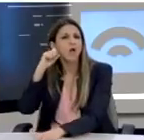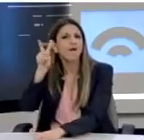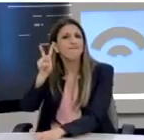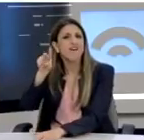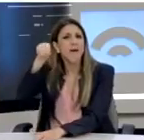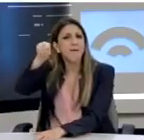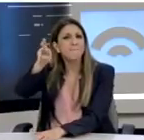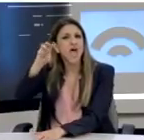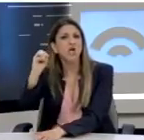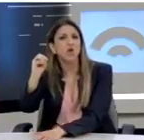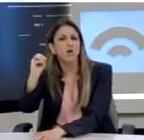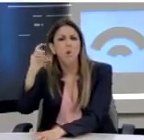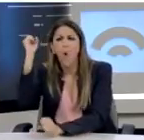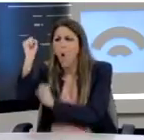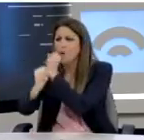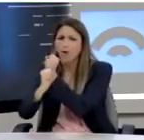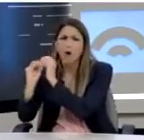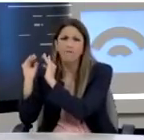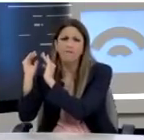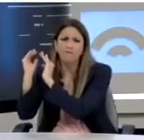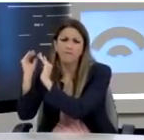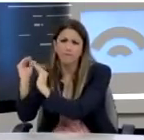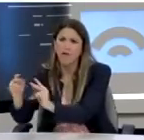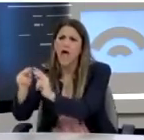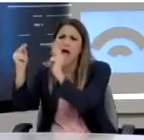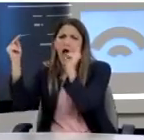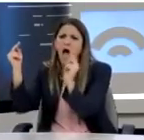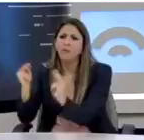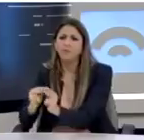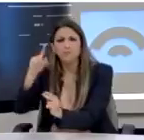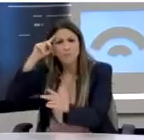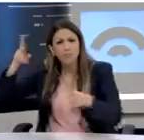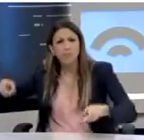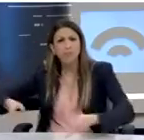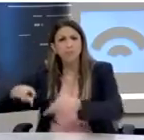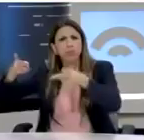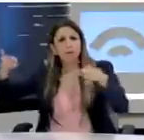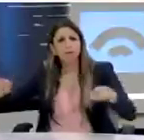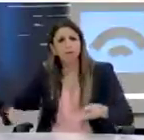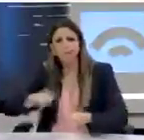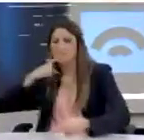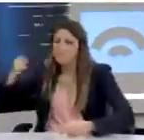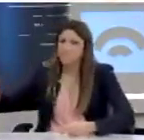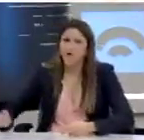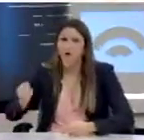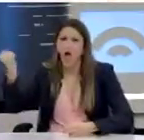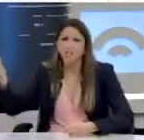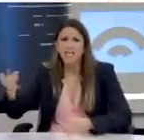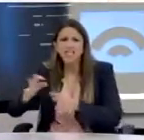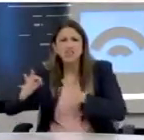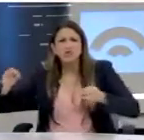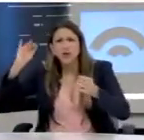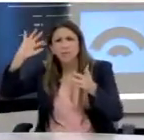πάρα πολλά χρόνια, τους είχε οδηγήσει σε έναν πρωτοφανή παροξισμό παραχάραξης και σφετηρισμού της